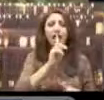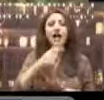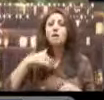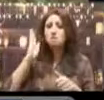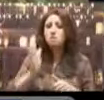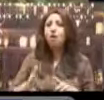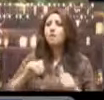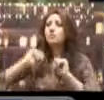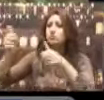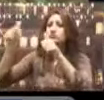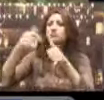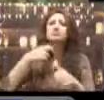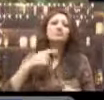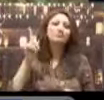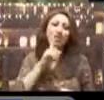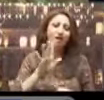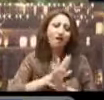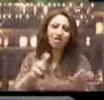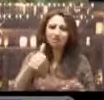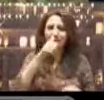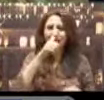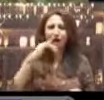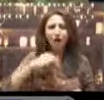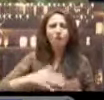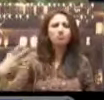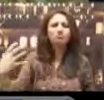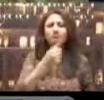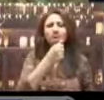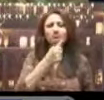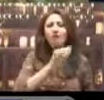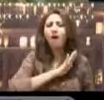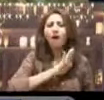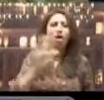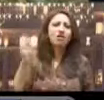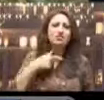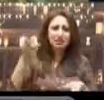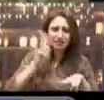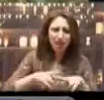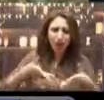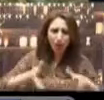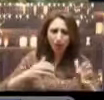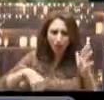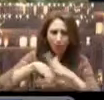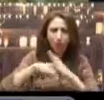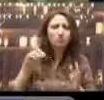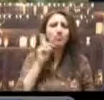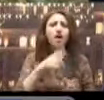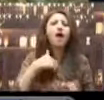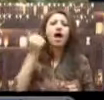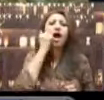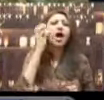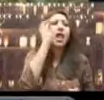كويسه لاي نادي تاني. انا ساعتها قفشت وخدت الموضوع على اعصابي جدا جدا، وقلت مش لاعب كوره ويا الاهلي يا